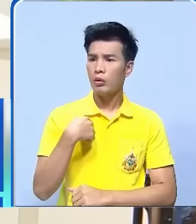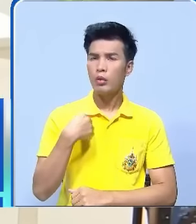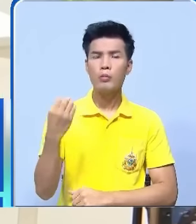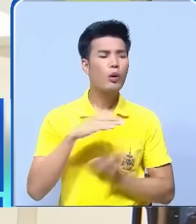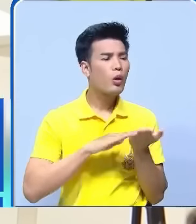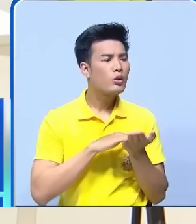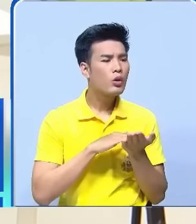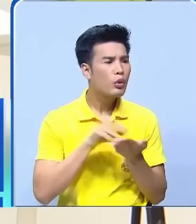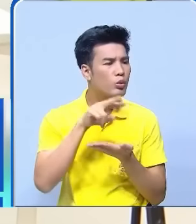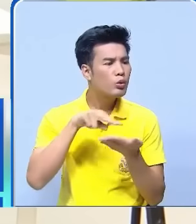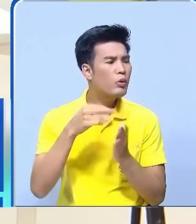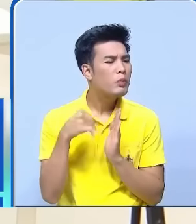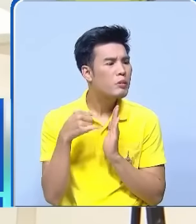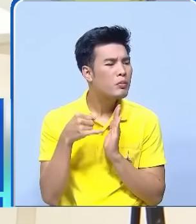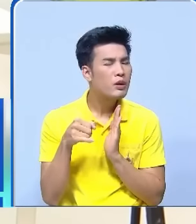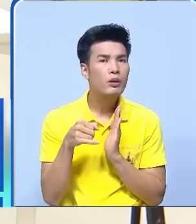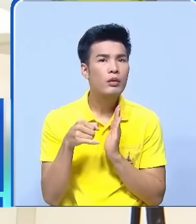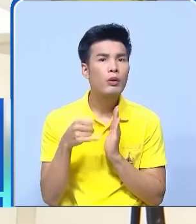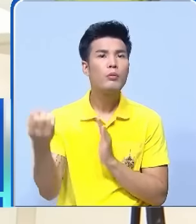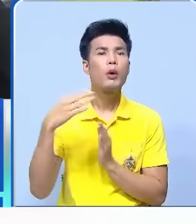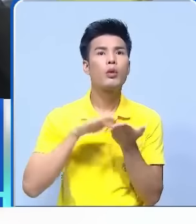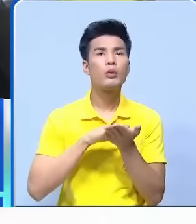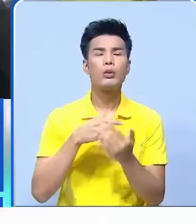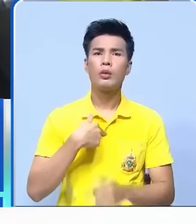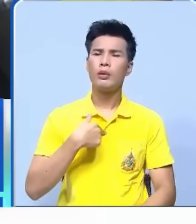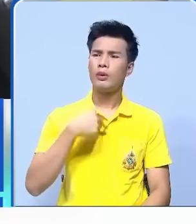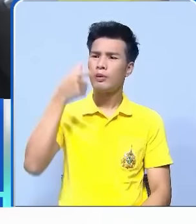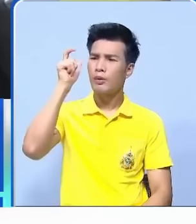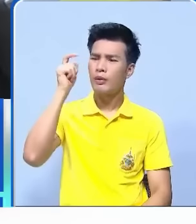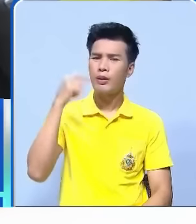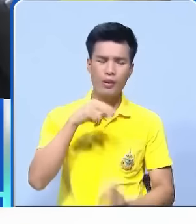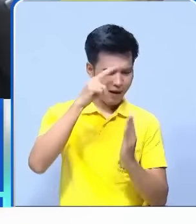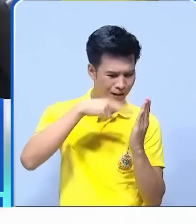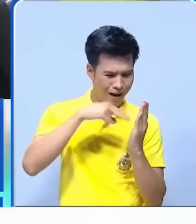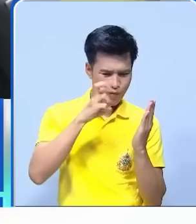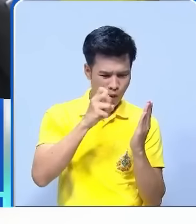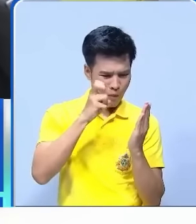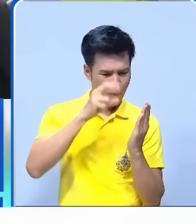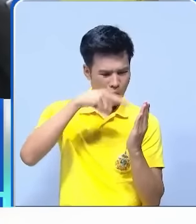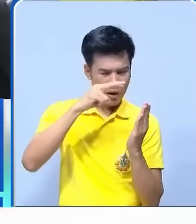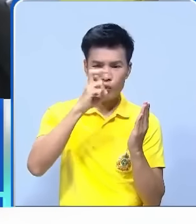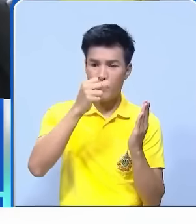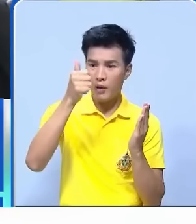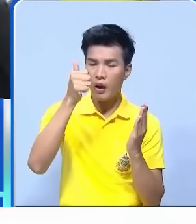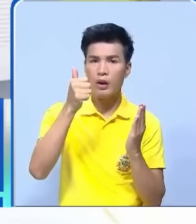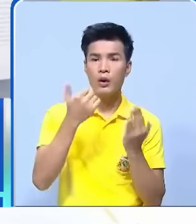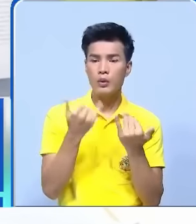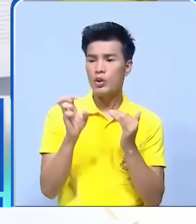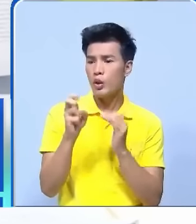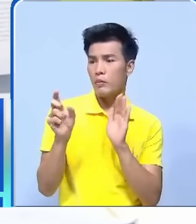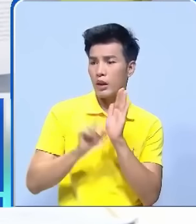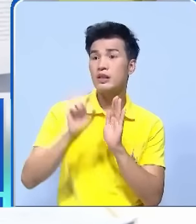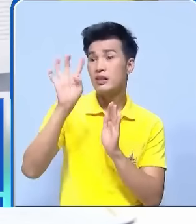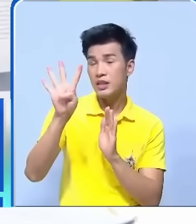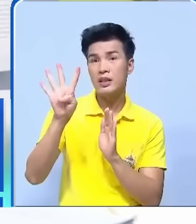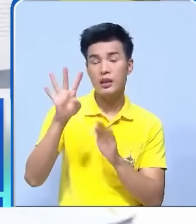างเราเนี่ยตรวจเอกสารผิดพลาดจริง ๆ ผู้เสียหายบอกโอ้โหตั้งใจอ่านหนังสือสอบมาตั้งเท่าไหร ่ ครั้งเนี้ยสอบครั้งที่4กว่าจะติดในตำแหน่ง